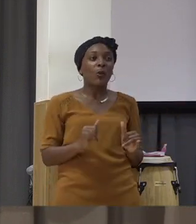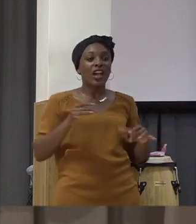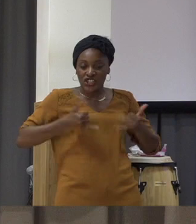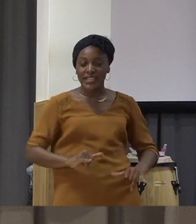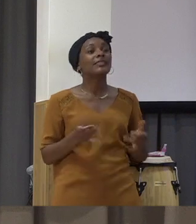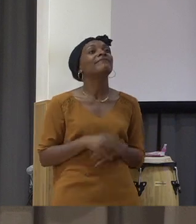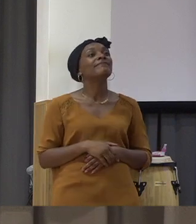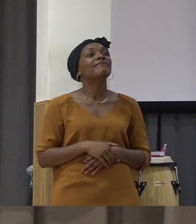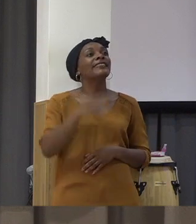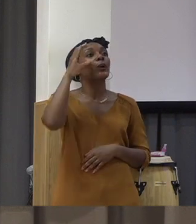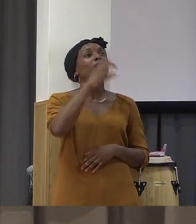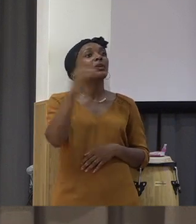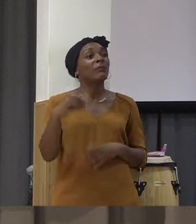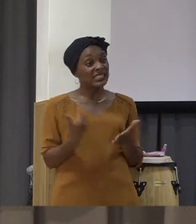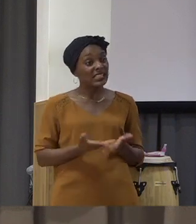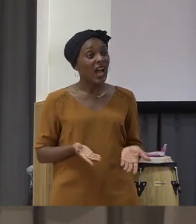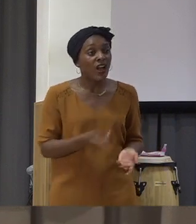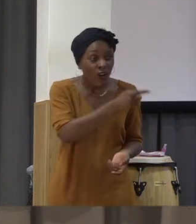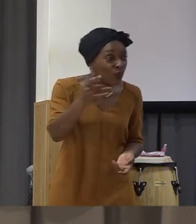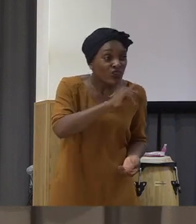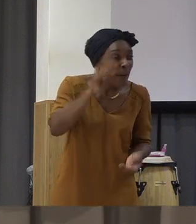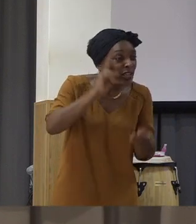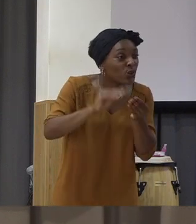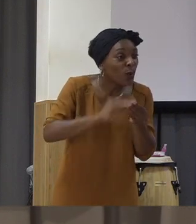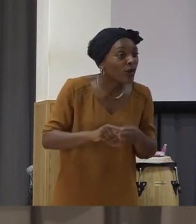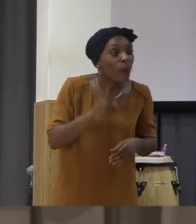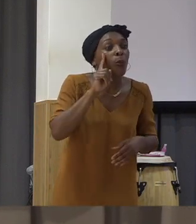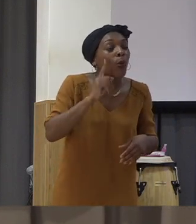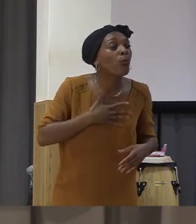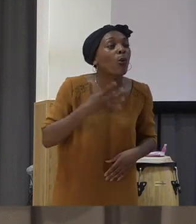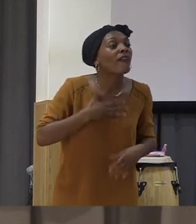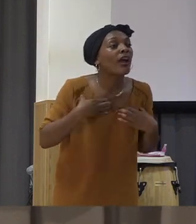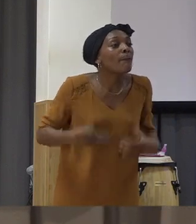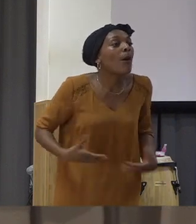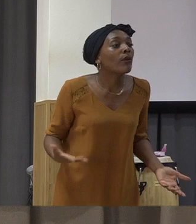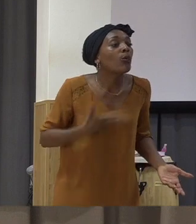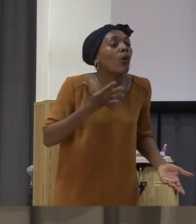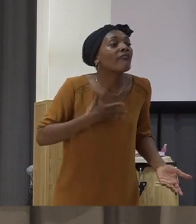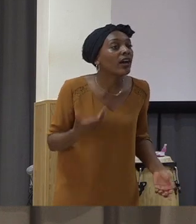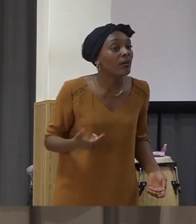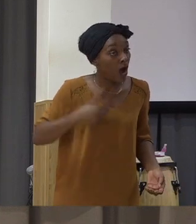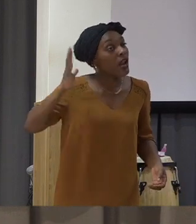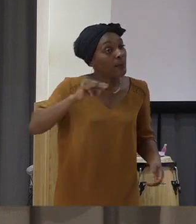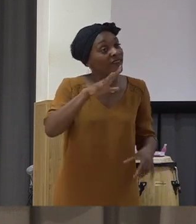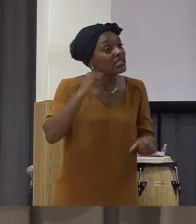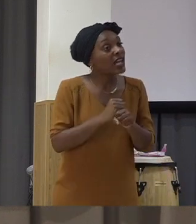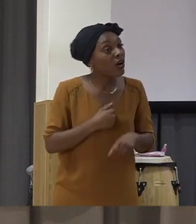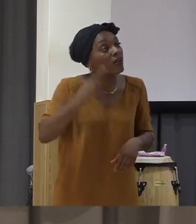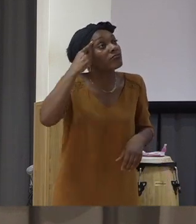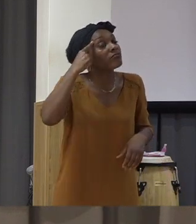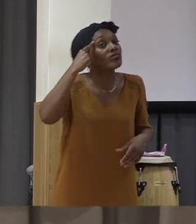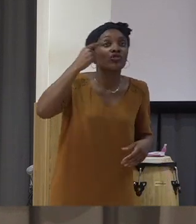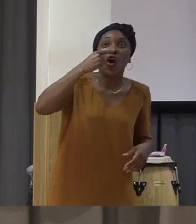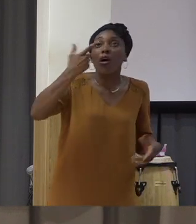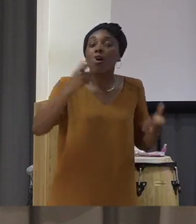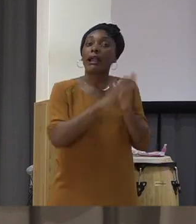chaise. Vous êtes jamais posé cette question-là? Moi, je me la suis posée. J'avais 25 ans. J'avais encore un peu